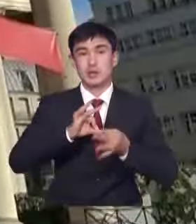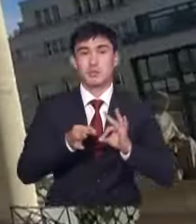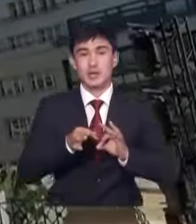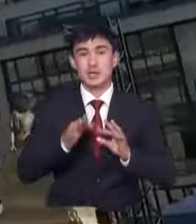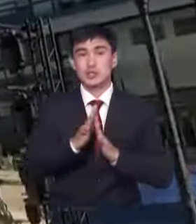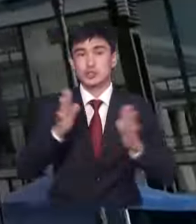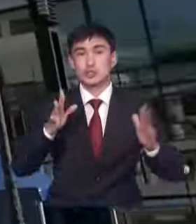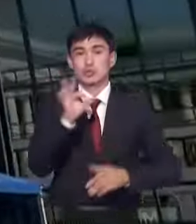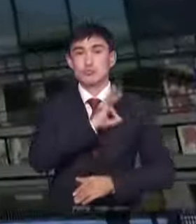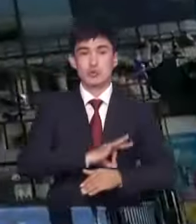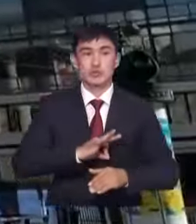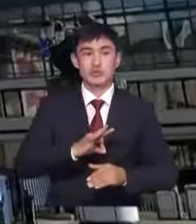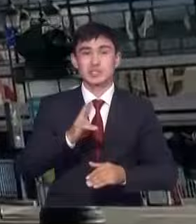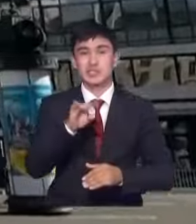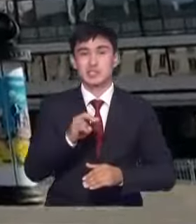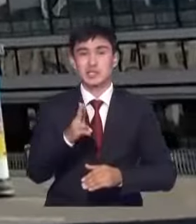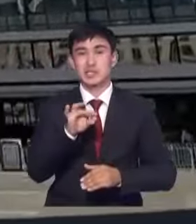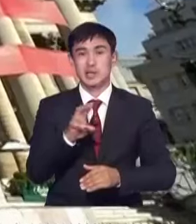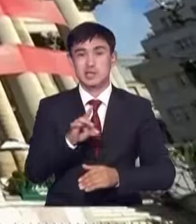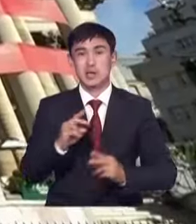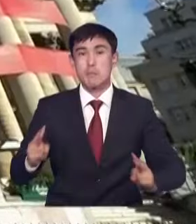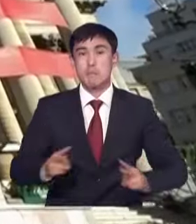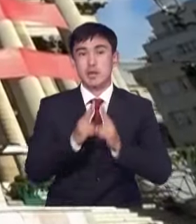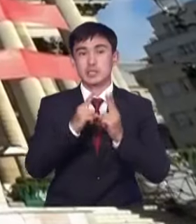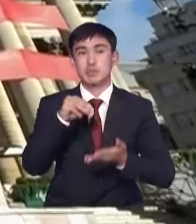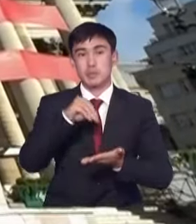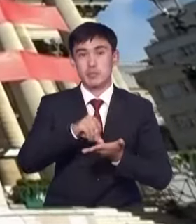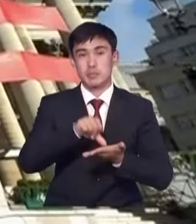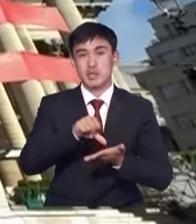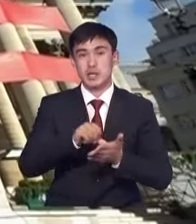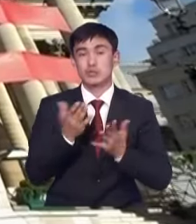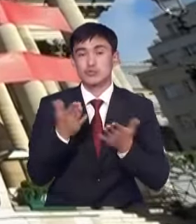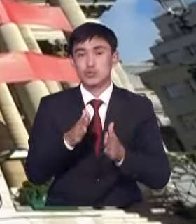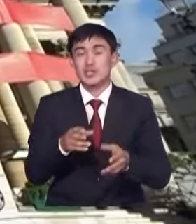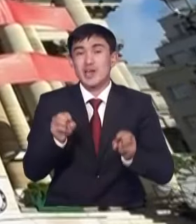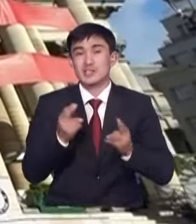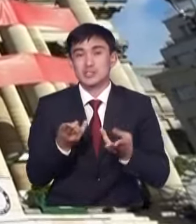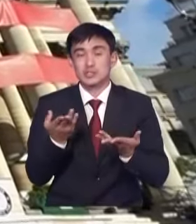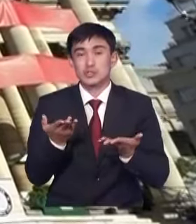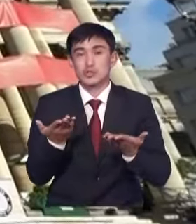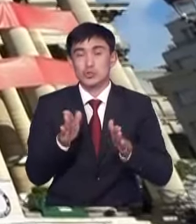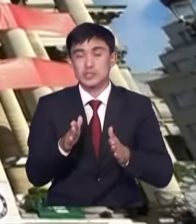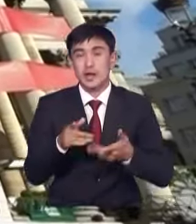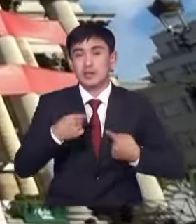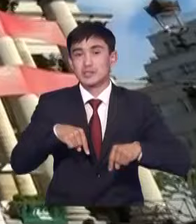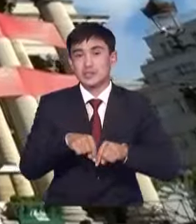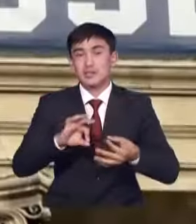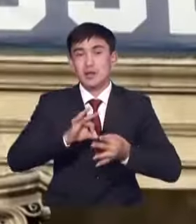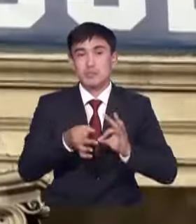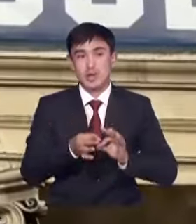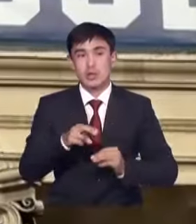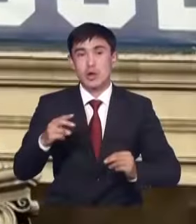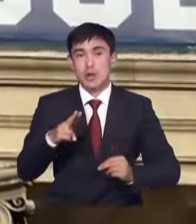где широко использовались дизель-генераторы, в Париже они применялись только в случае экстренных ситуаций. Организаторы олимпиады